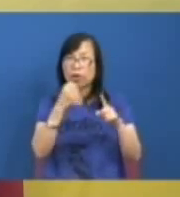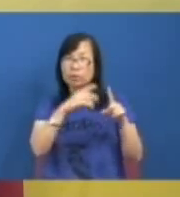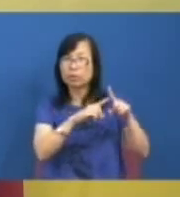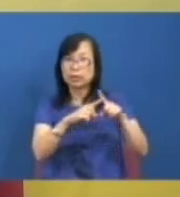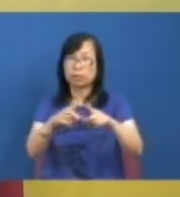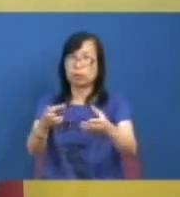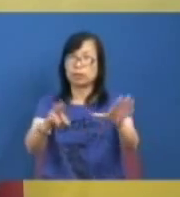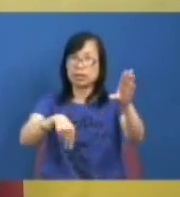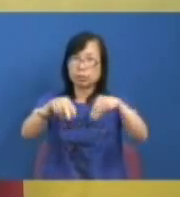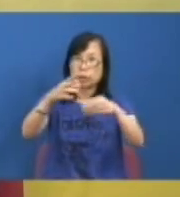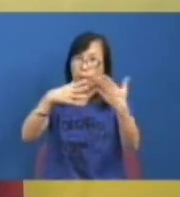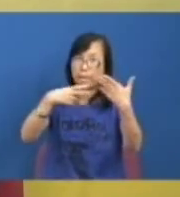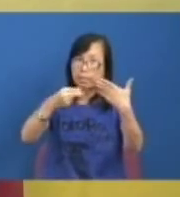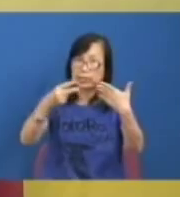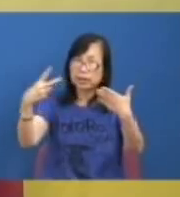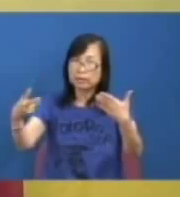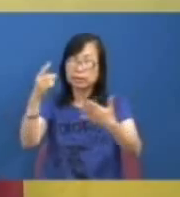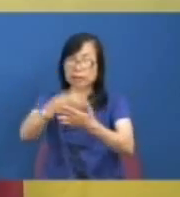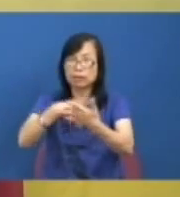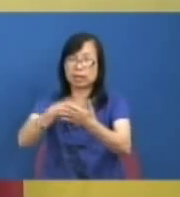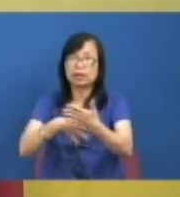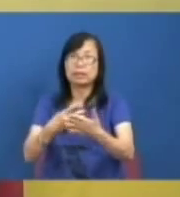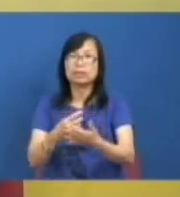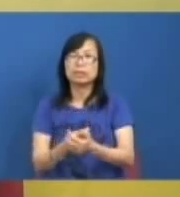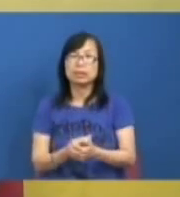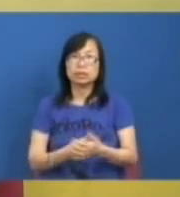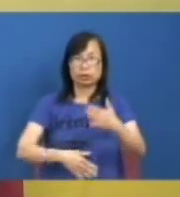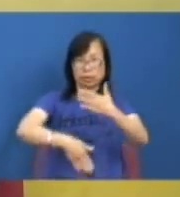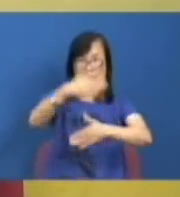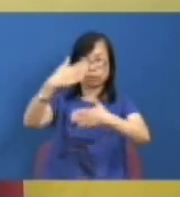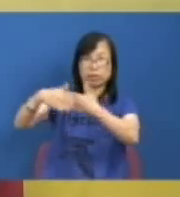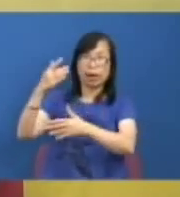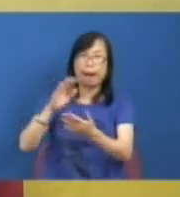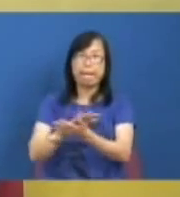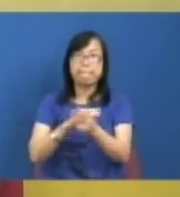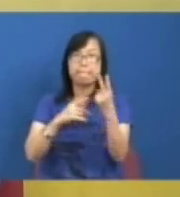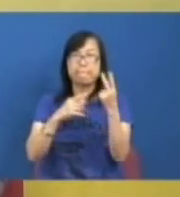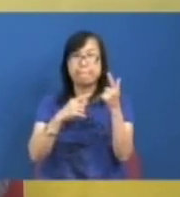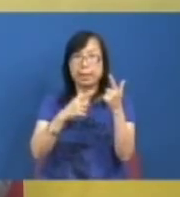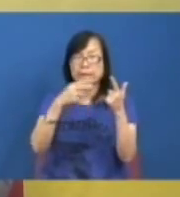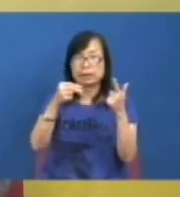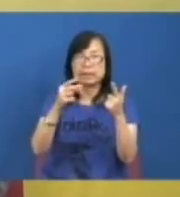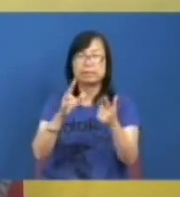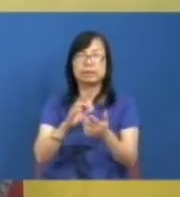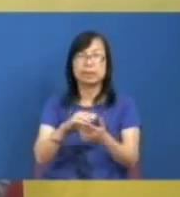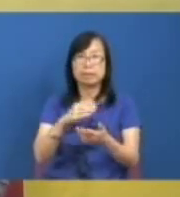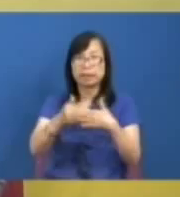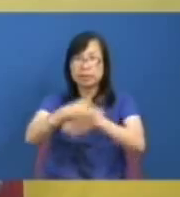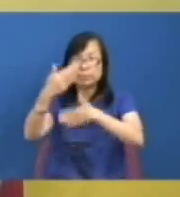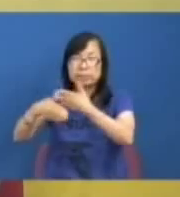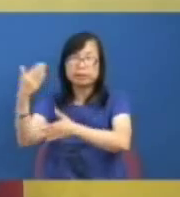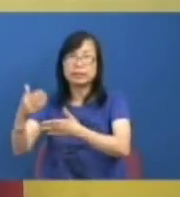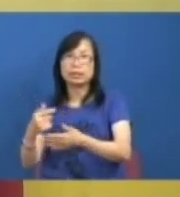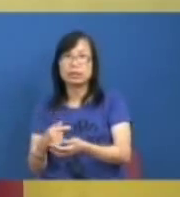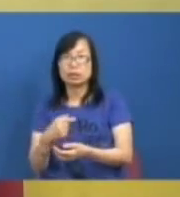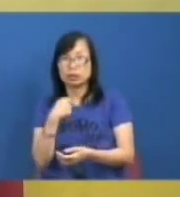收到五七二條例咧，除咗佢嗰個樓齡係1987年3月1日之前嘅物業之外咧，佢亦